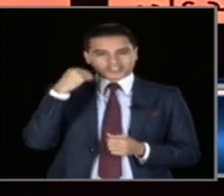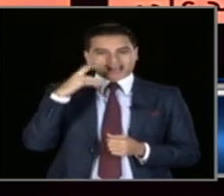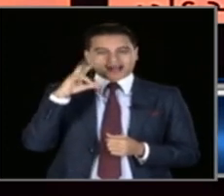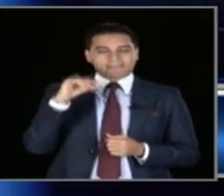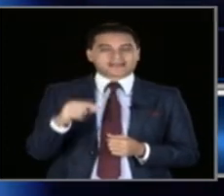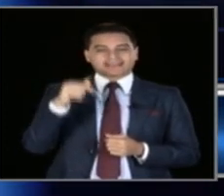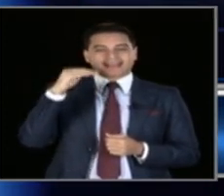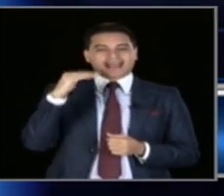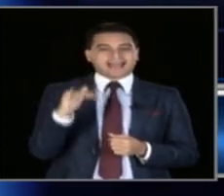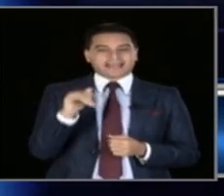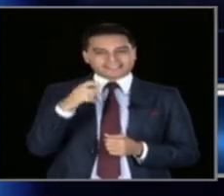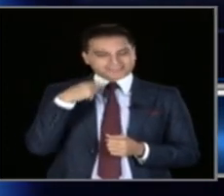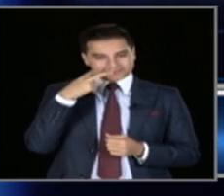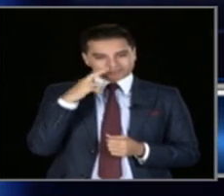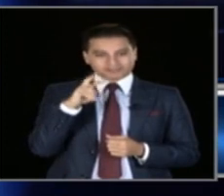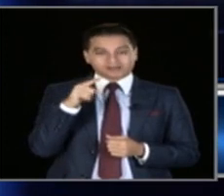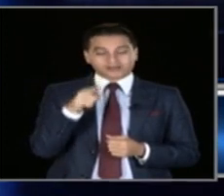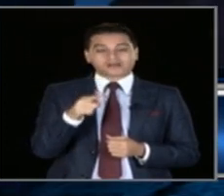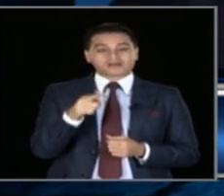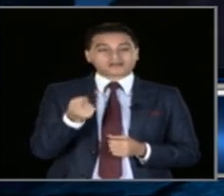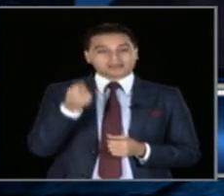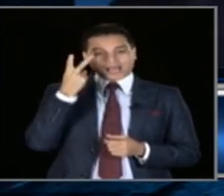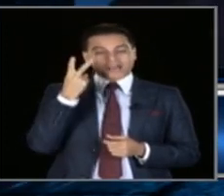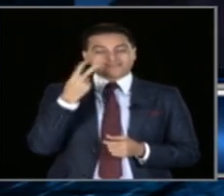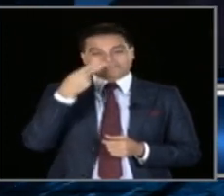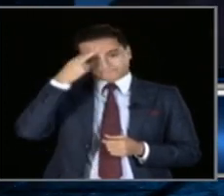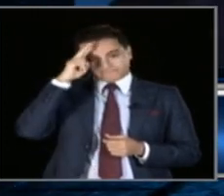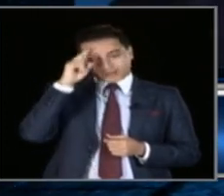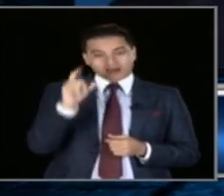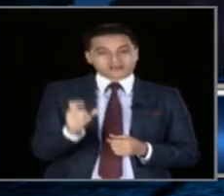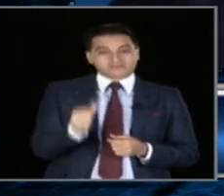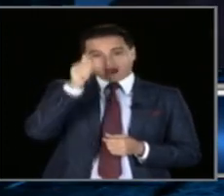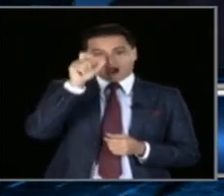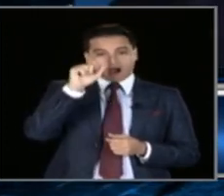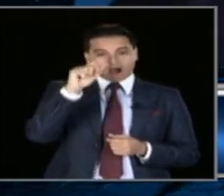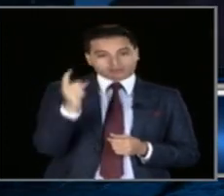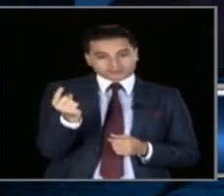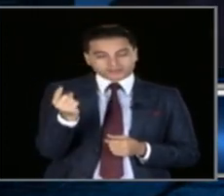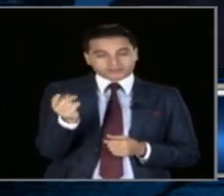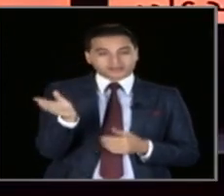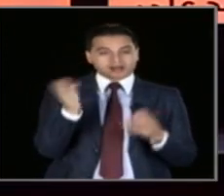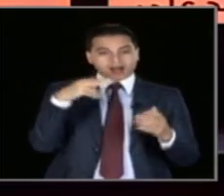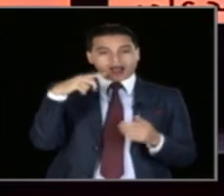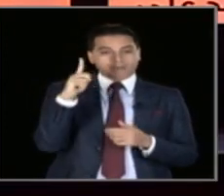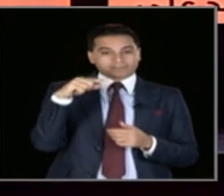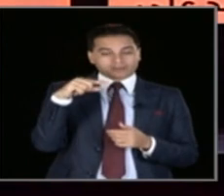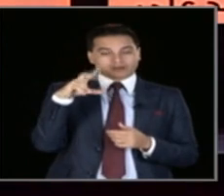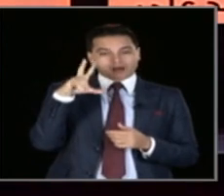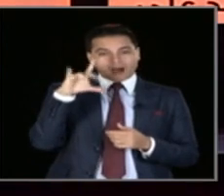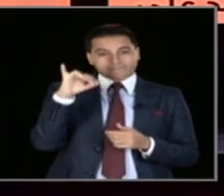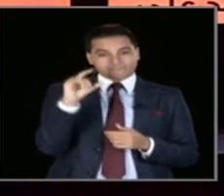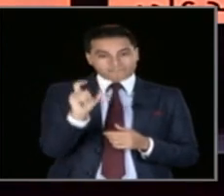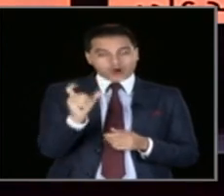بس المسلسل كان من تأليف ناصر عبد الرحمن وإخراج رؤوف عبد العزيز. ايمان. نعم.